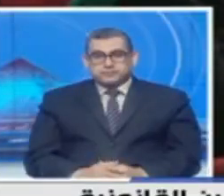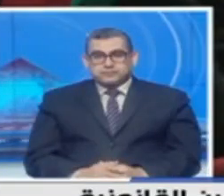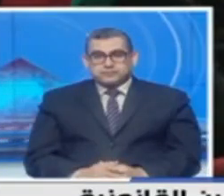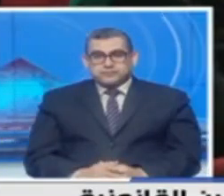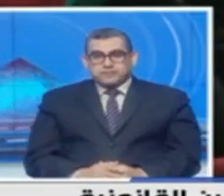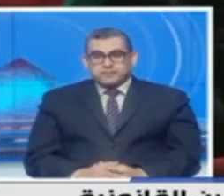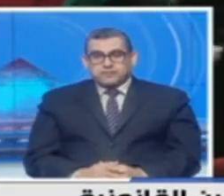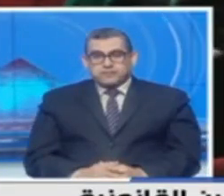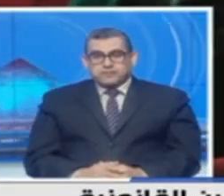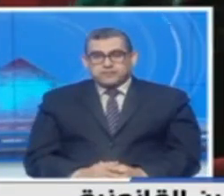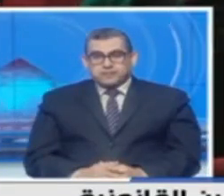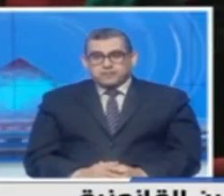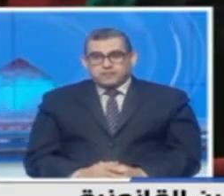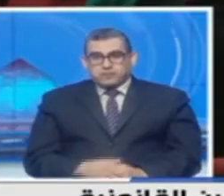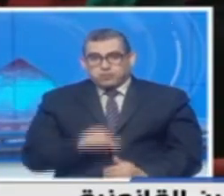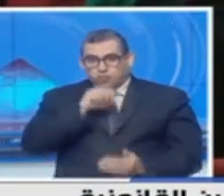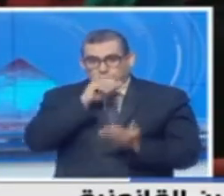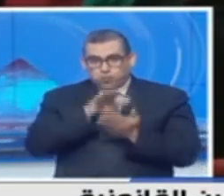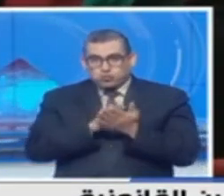أقسم بالله العظيم